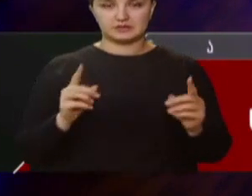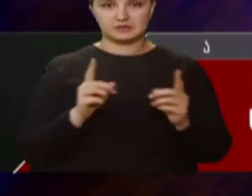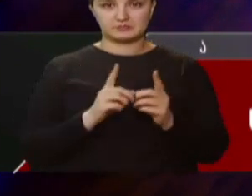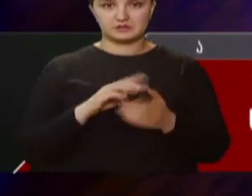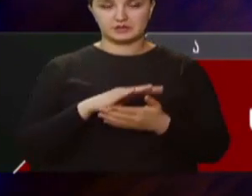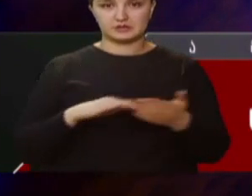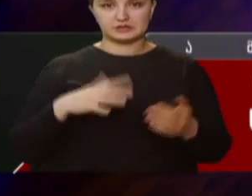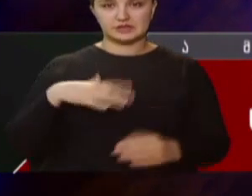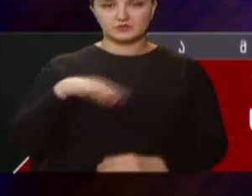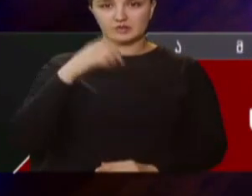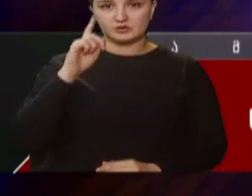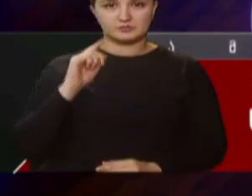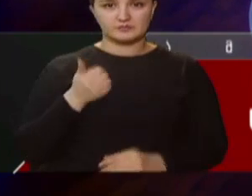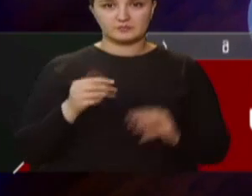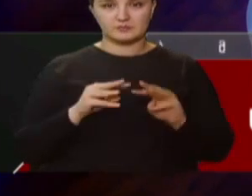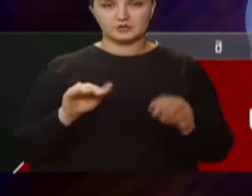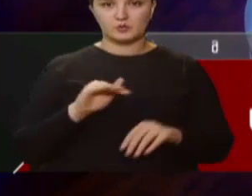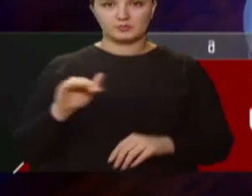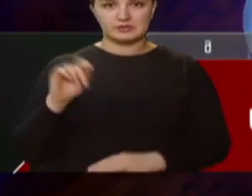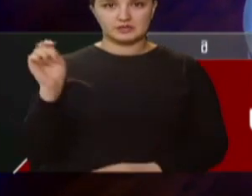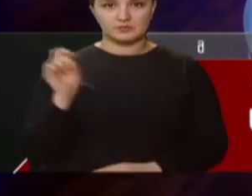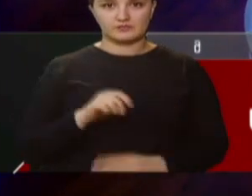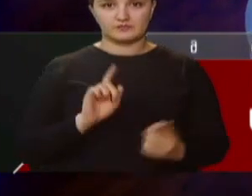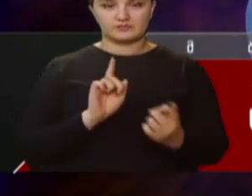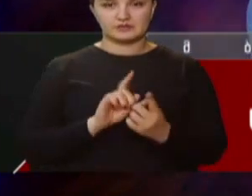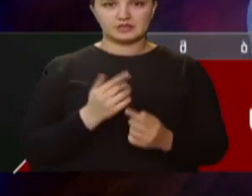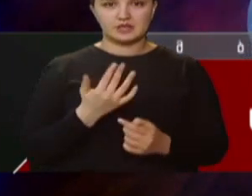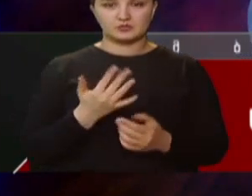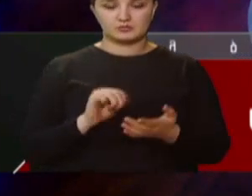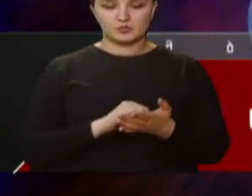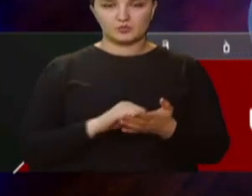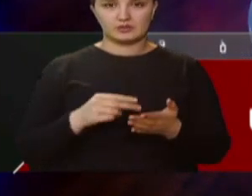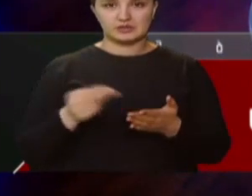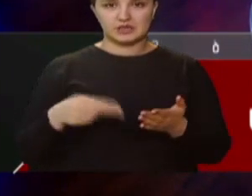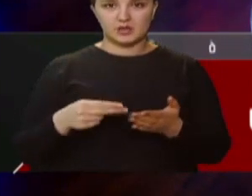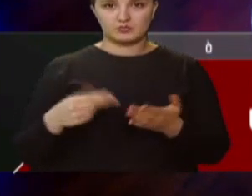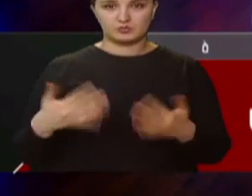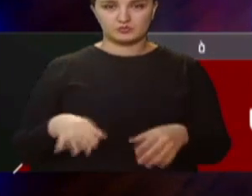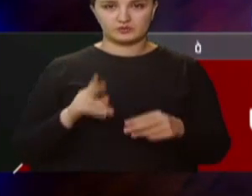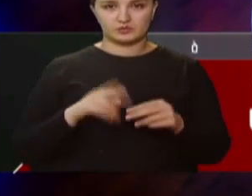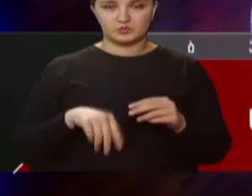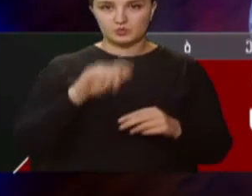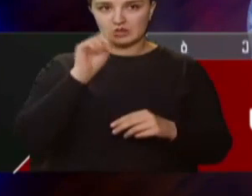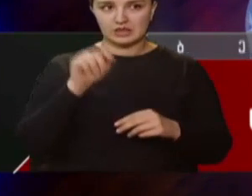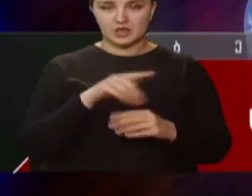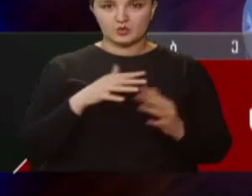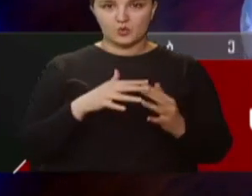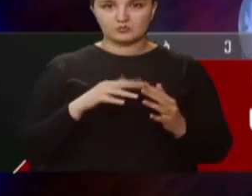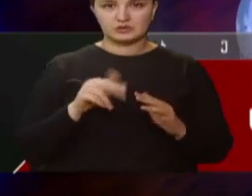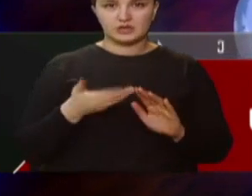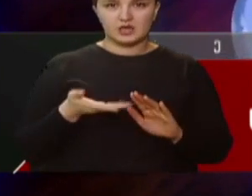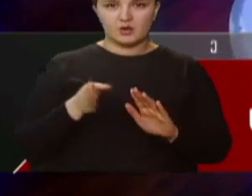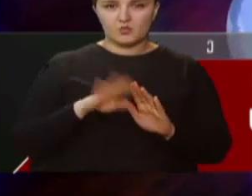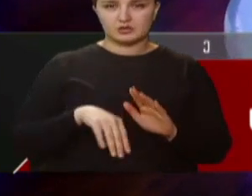Sakartveloshi Azerbaijanis premier-ministres ofitsialuri viziti randomime dokumentis khelmoçarit dasrulda. Ukrainashi mimdinare omis da